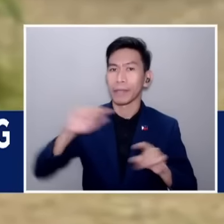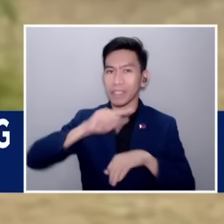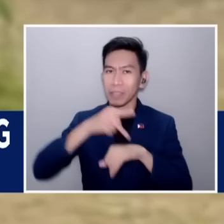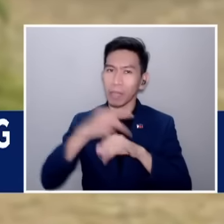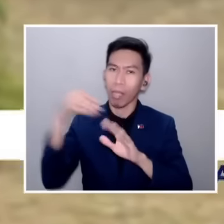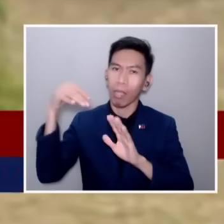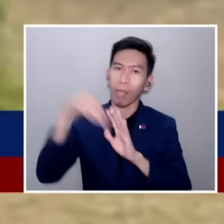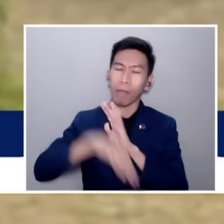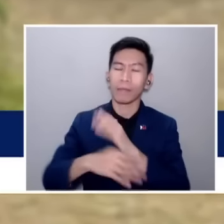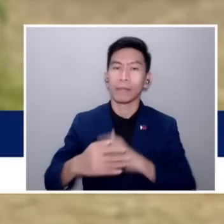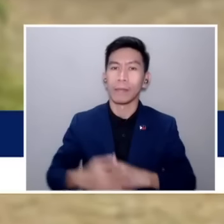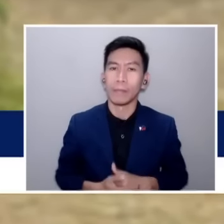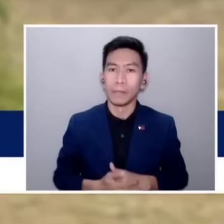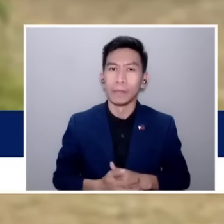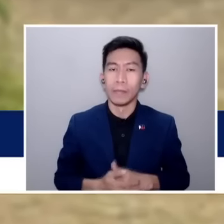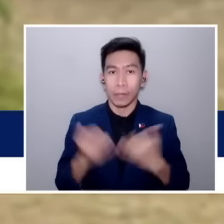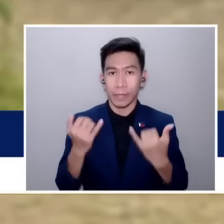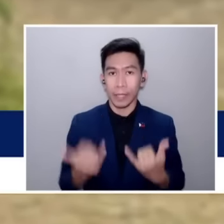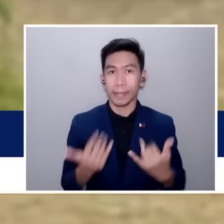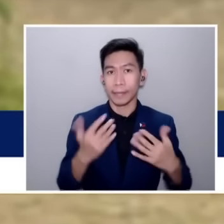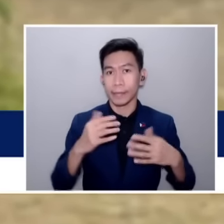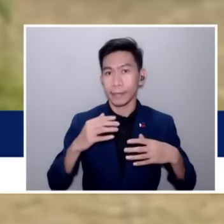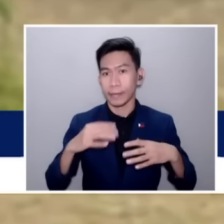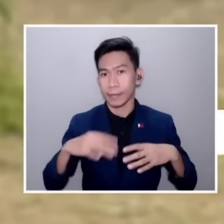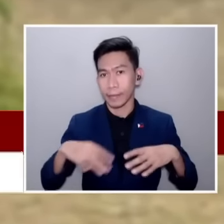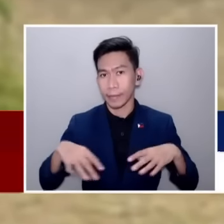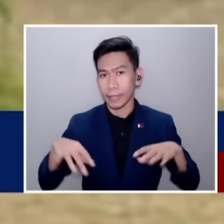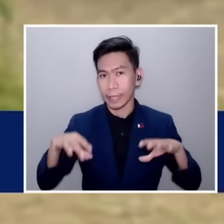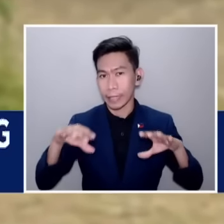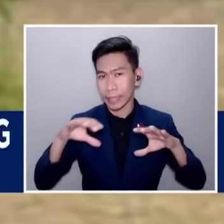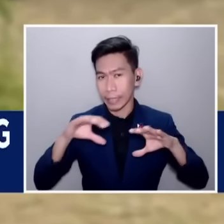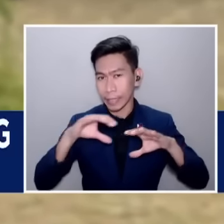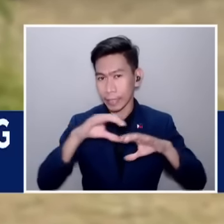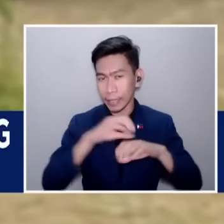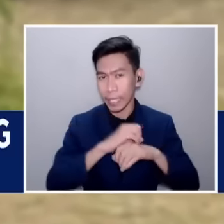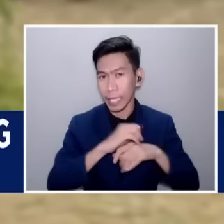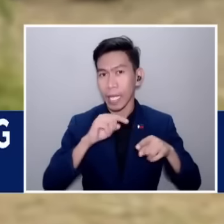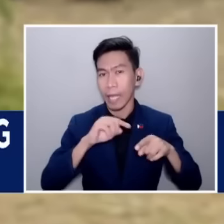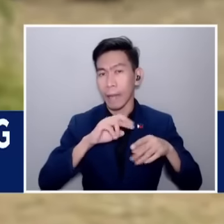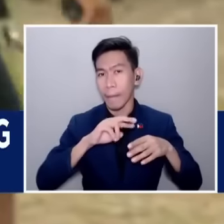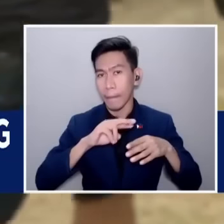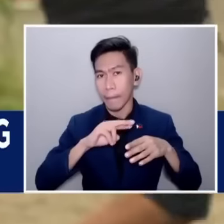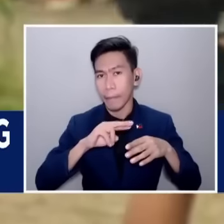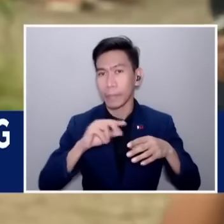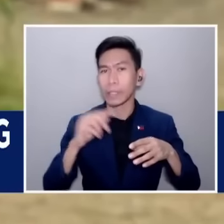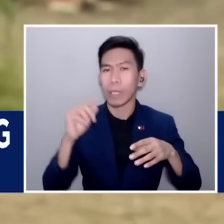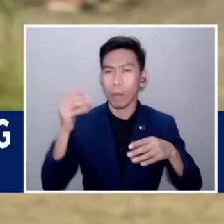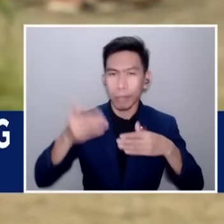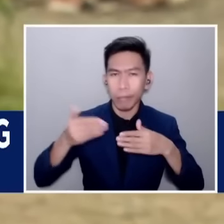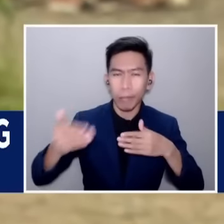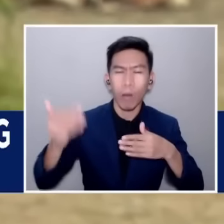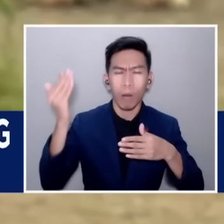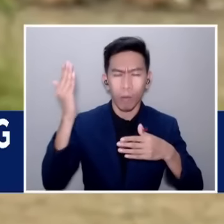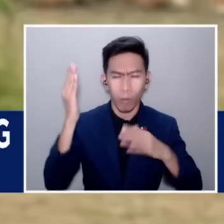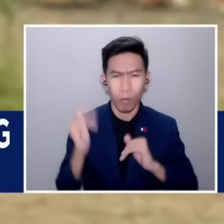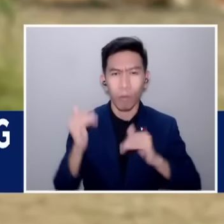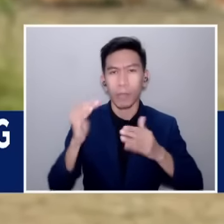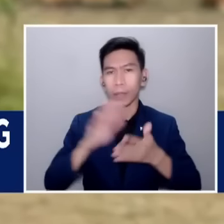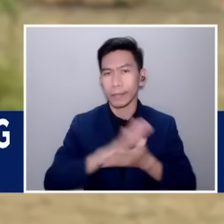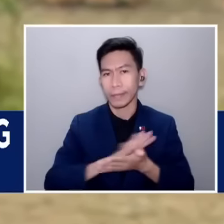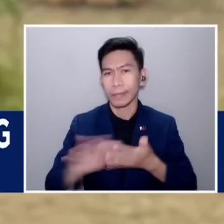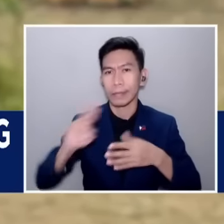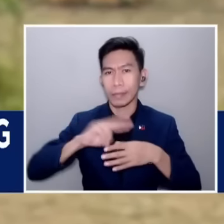umaasa si Senador Manny Pacquiao na sa dakong huli magkakaroon ng maayos na resulta itong pagboto ng mga Pilipino. At ang pakiusap